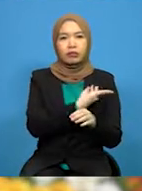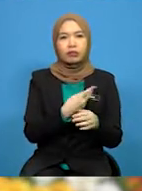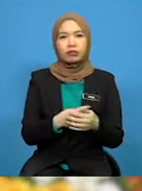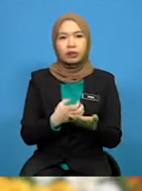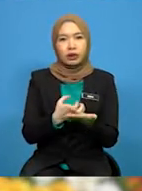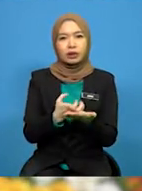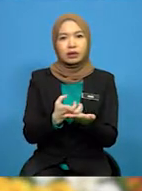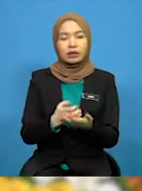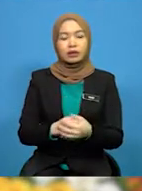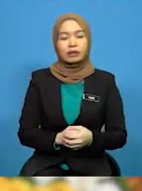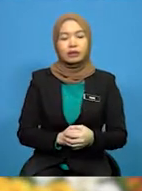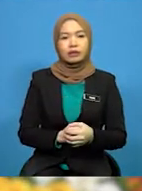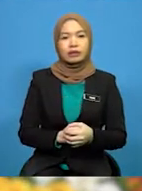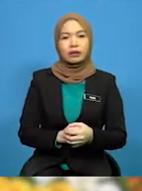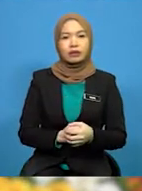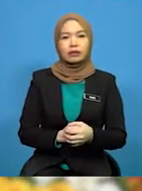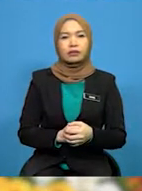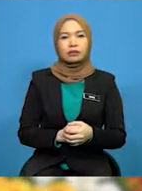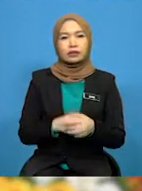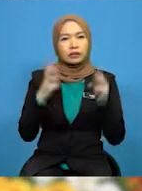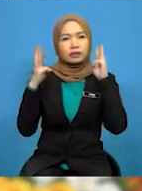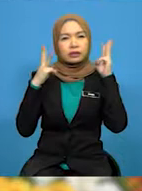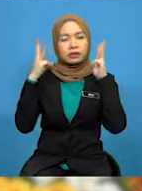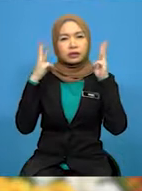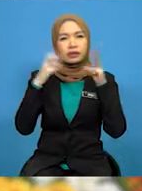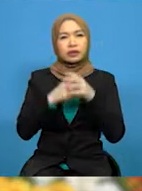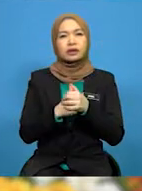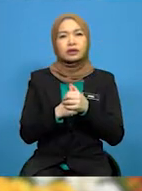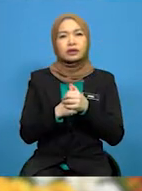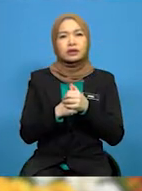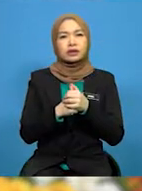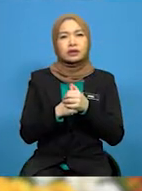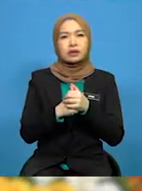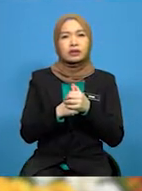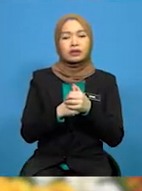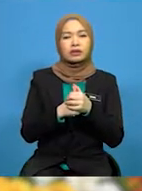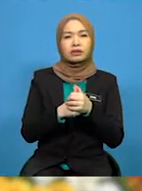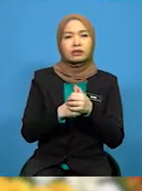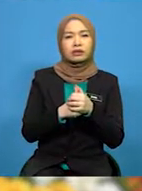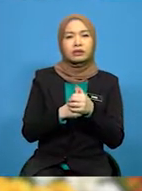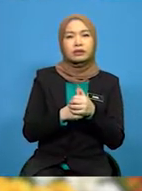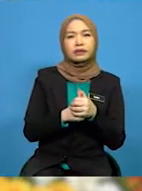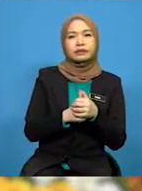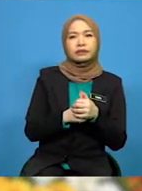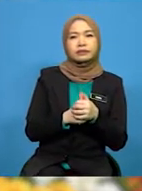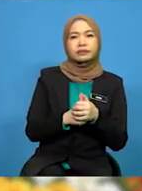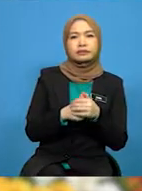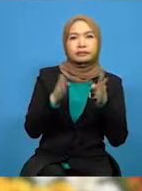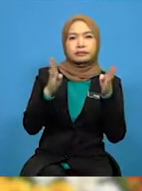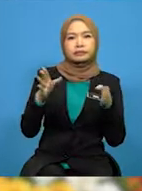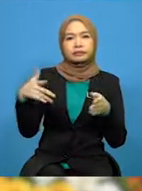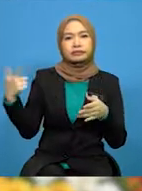menjejaskan ekonomi dan juga pendapatan. Begitu juga dengan sektor-sektor lain, mungkin terkesan juga.